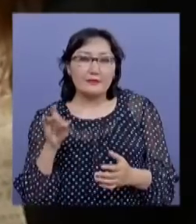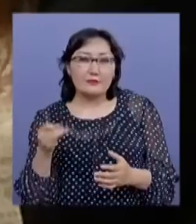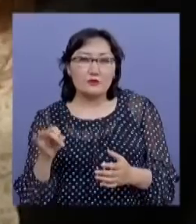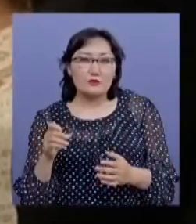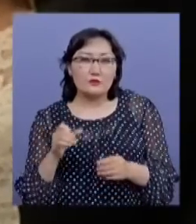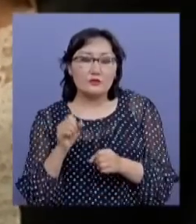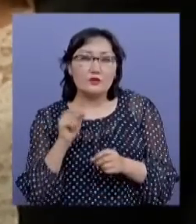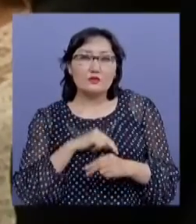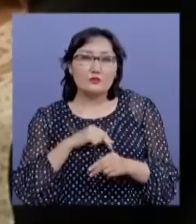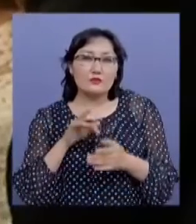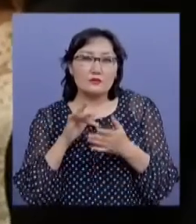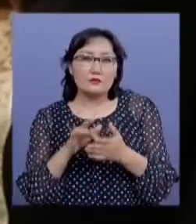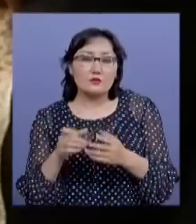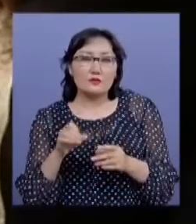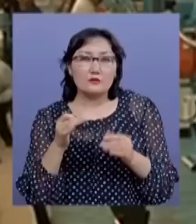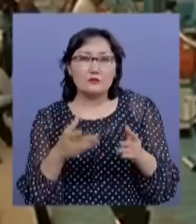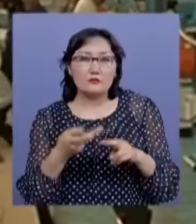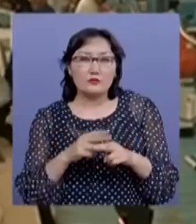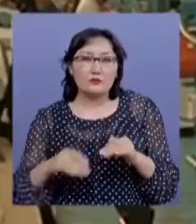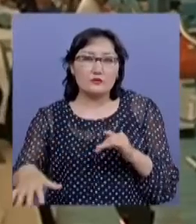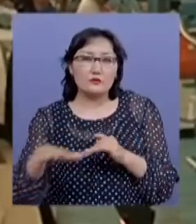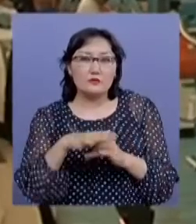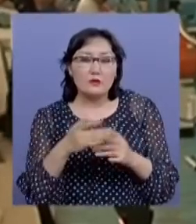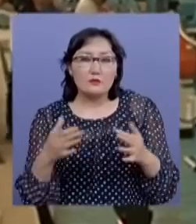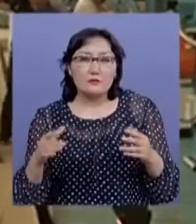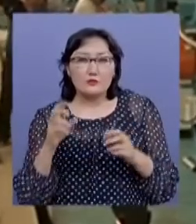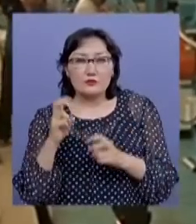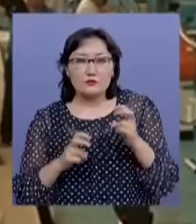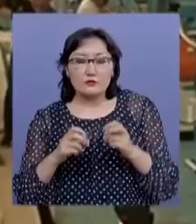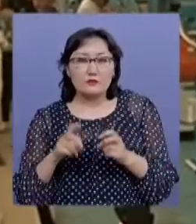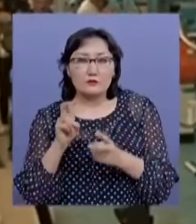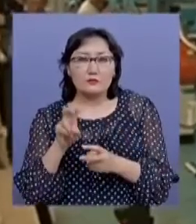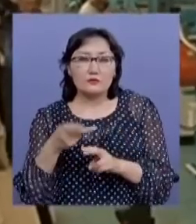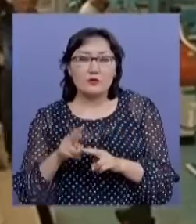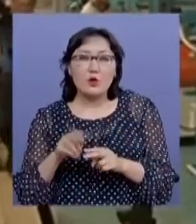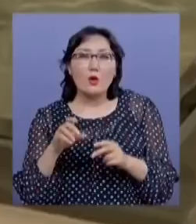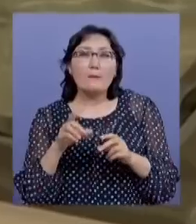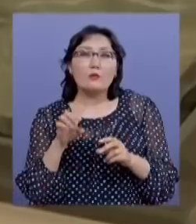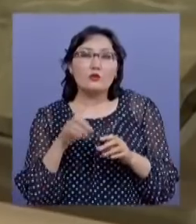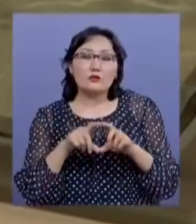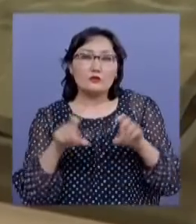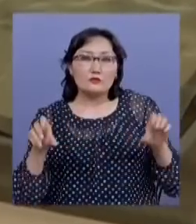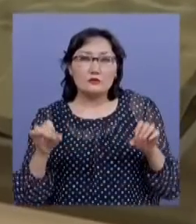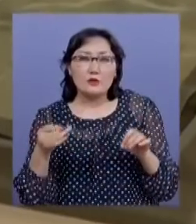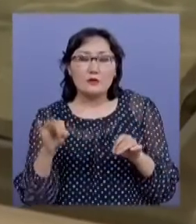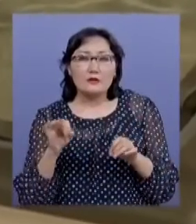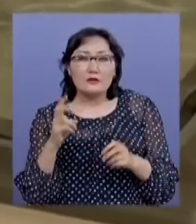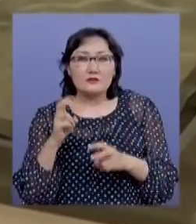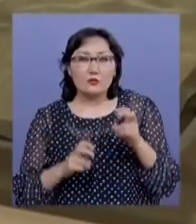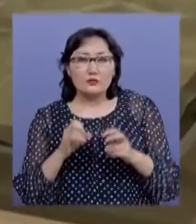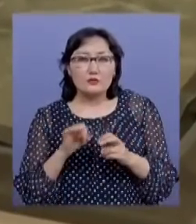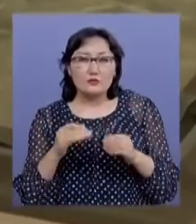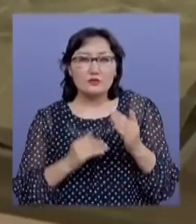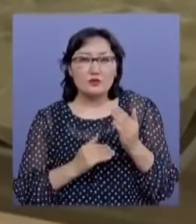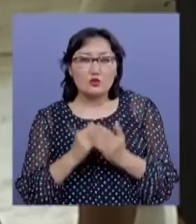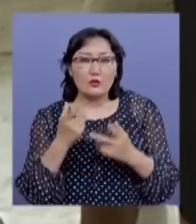Байбек жұмыс сапары кезінде индустриалды аймақтағы бірнеше өндіріс орнын аралады. Ол болат құбыр шығаратын Asia Steel Pepe зауытымен